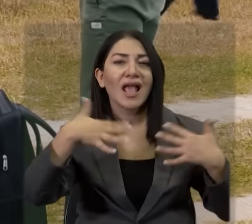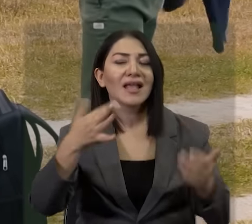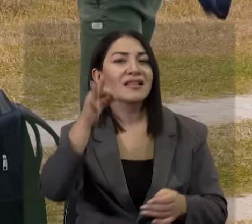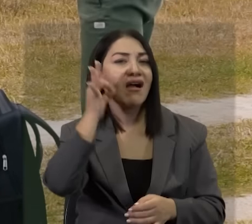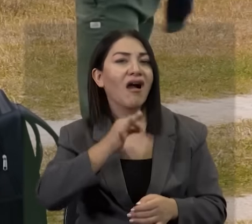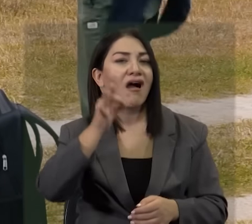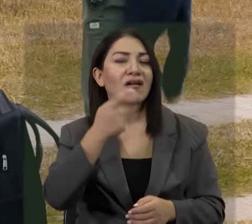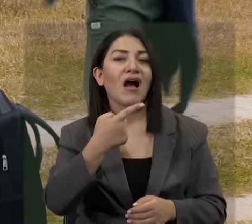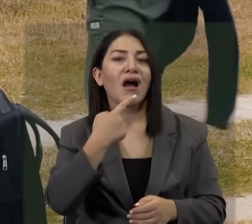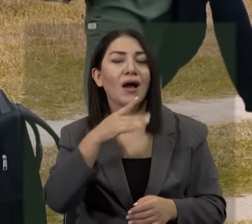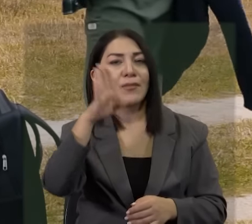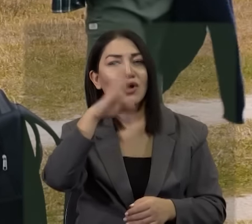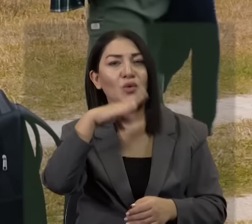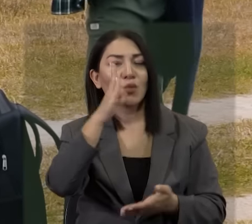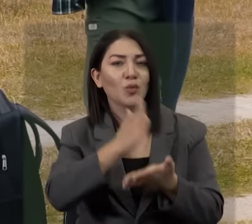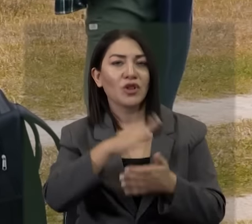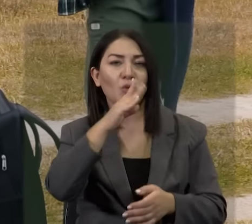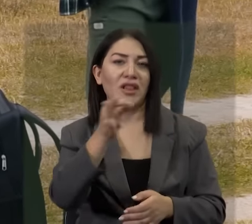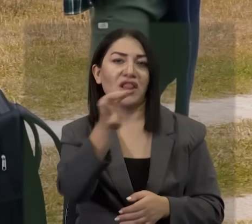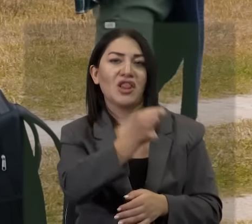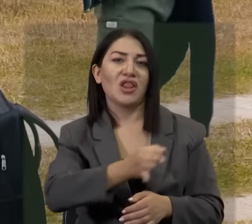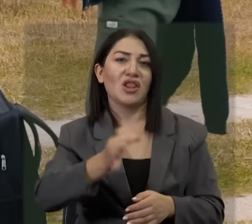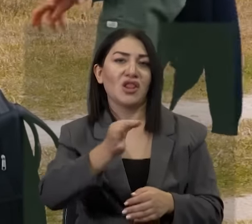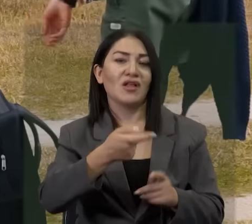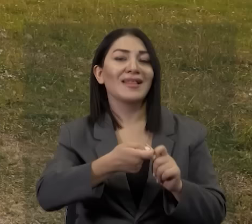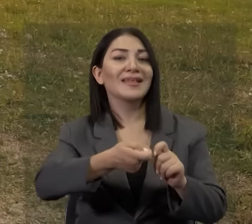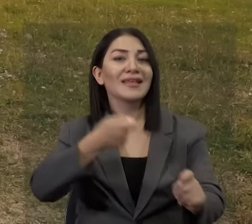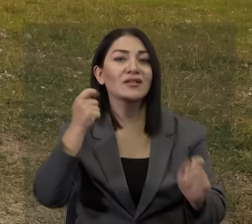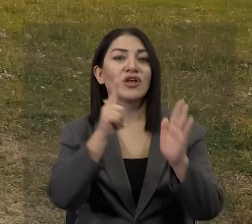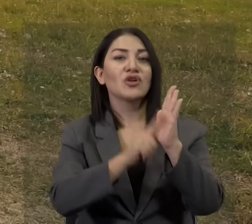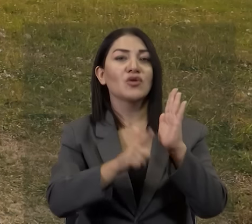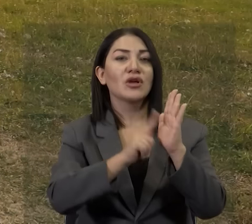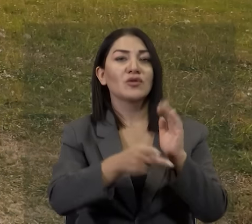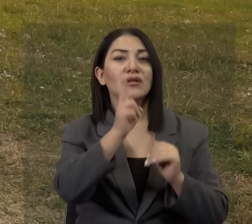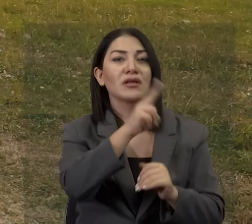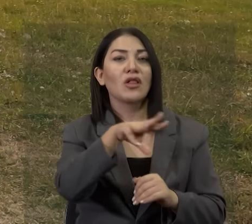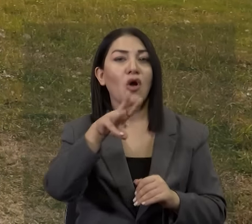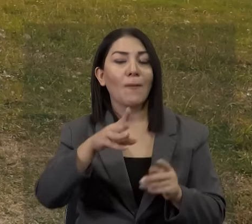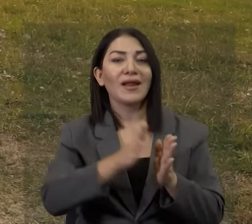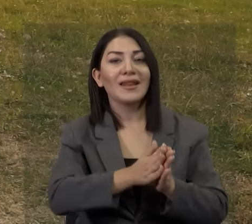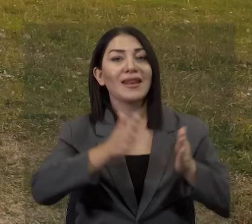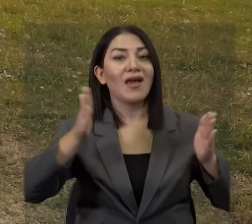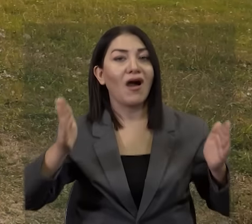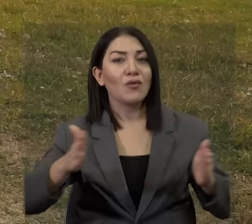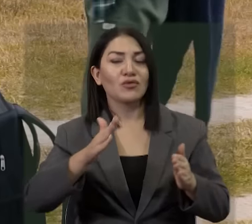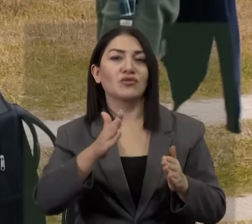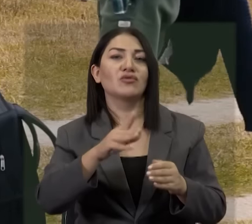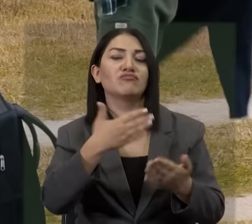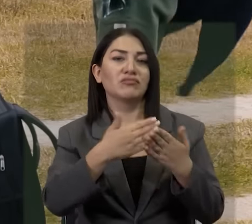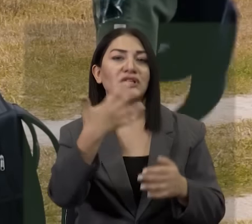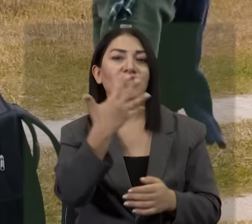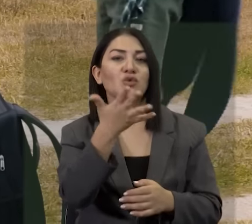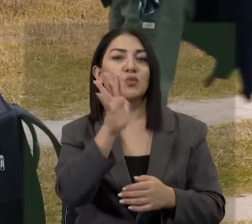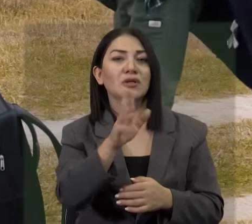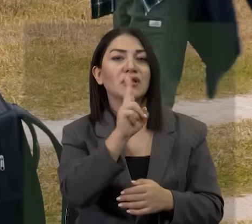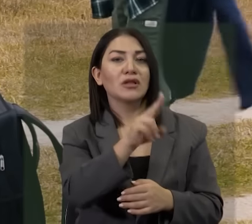աշխարհի ամենամեծ քաղցրահամ ջրով լցված լճերից մեկն է։ Նրա երկարությունը 70 կիլոմետր է, իսկ